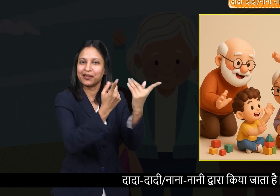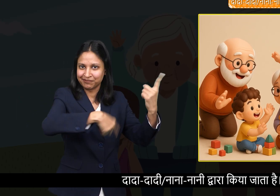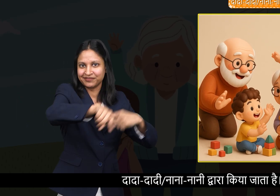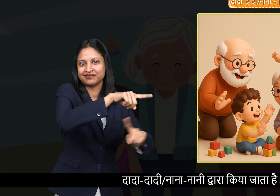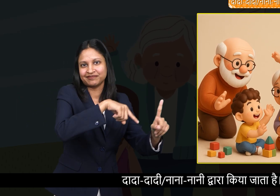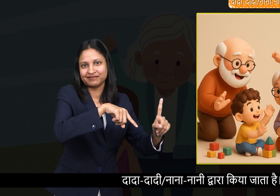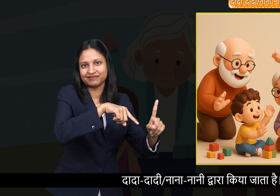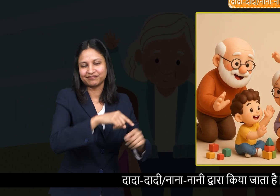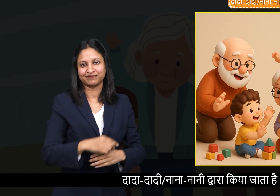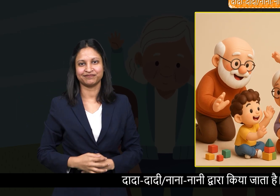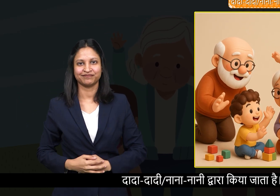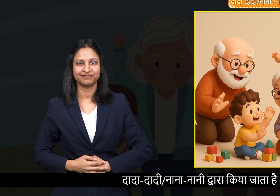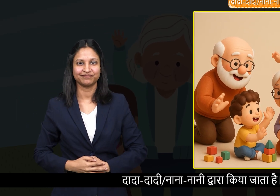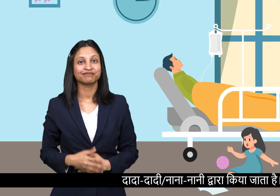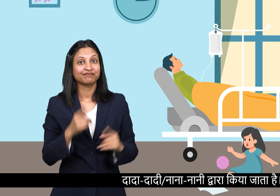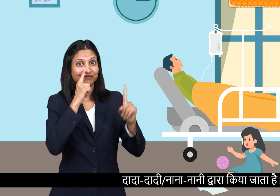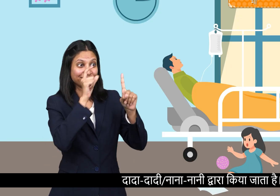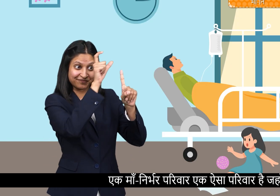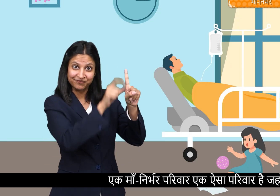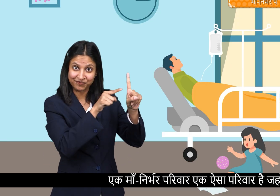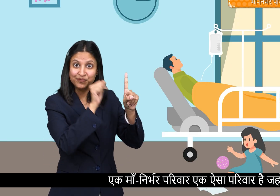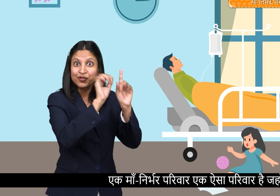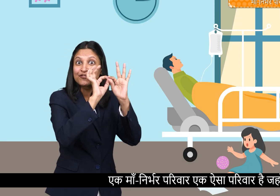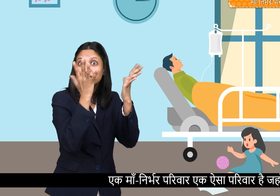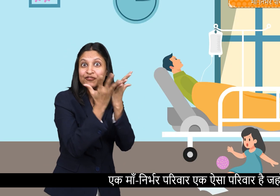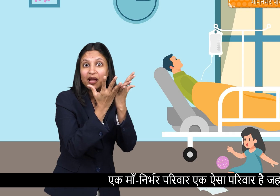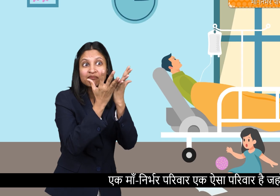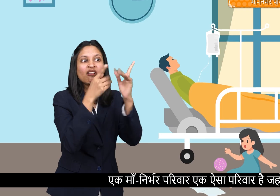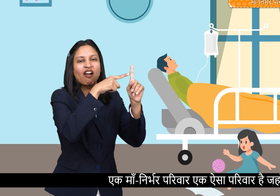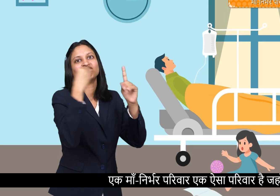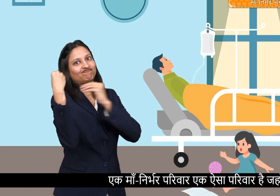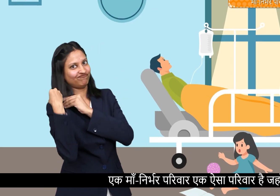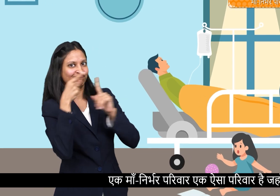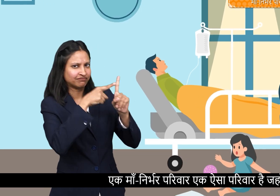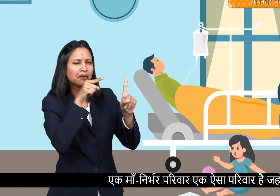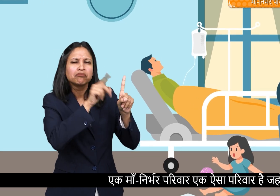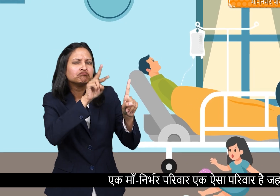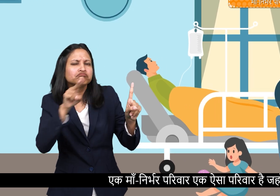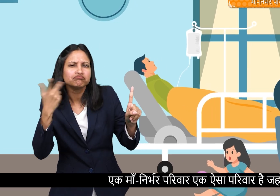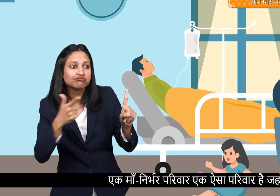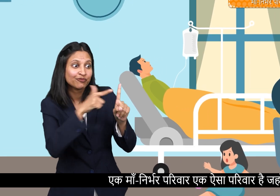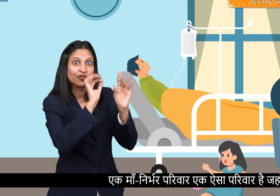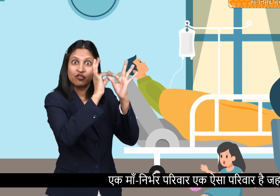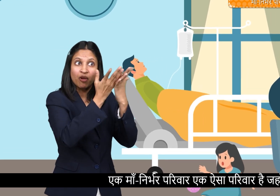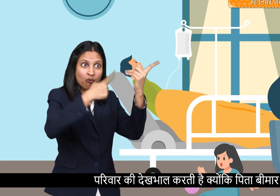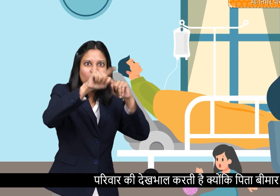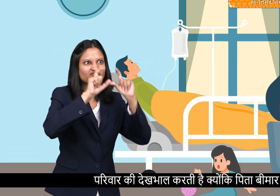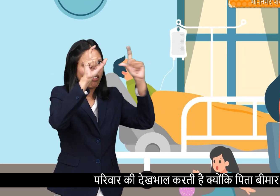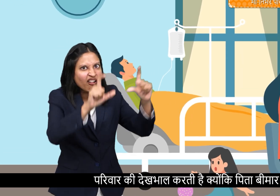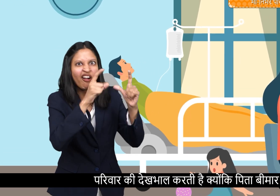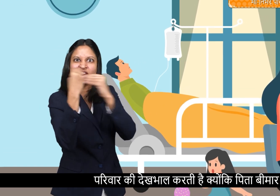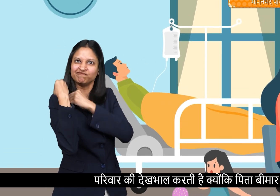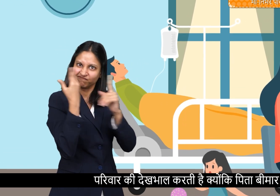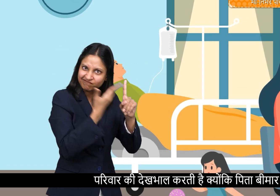दादा दादी या नाना नानी द्वारा किया जाता है। एक मां निर्भर परिवार एक ऐसा परिवार है जहां मां परिवार